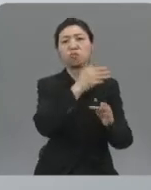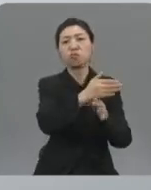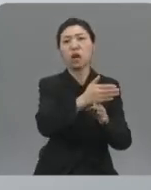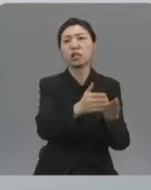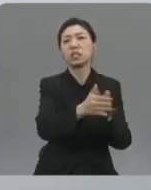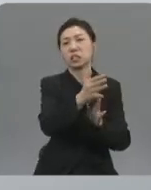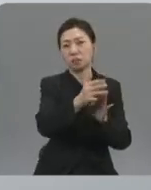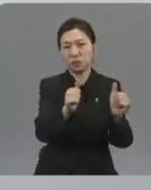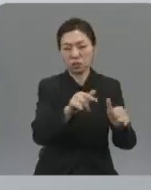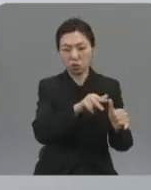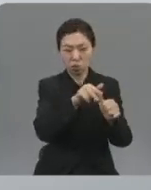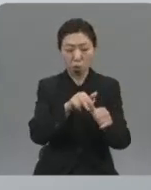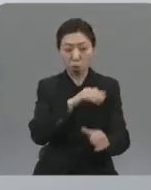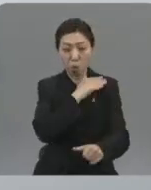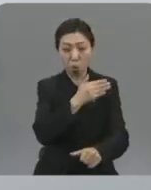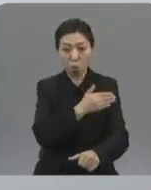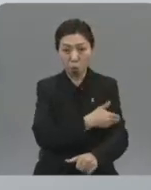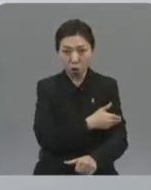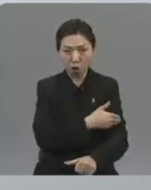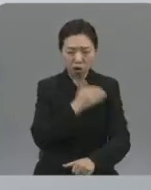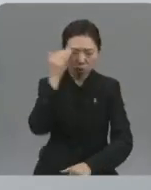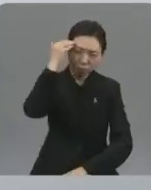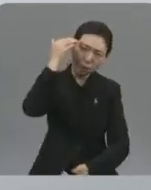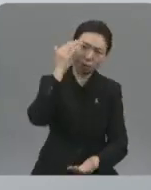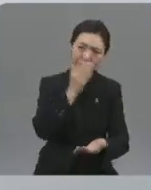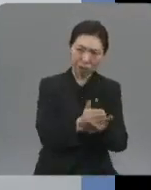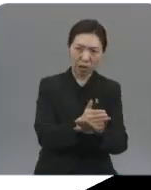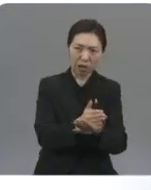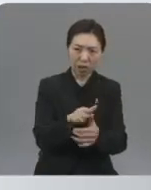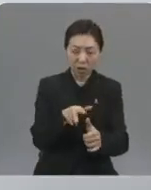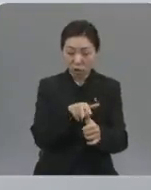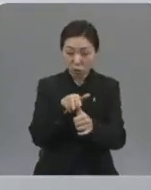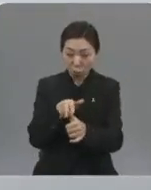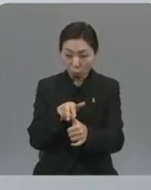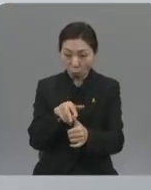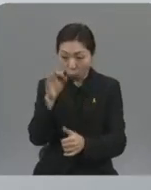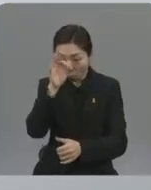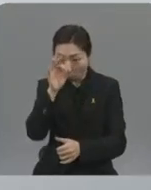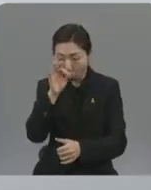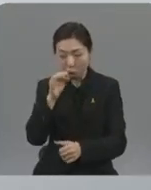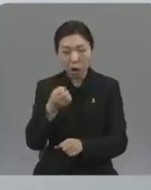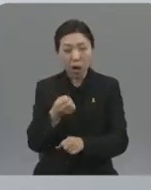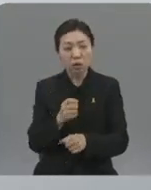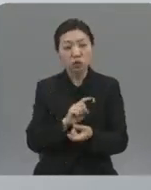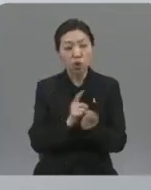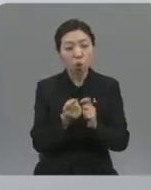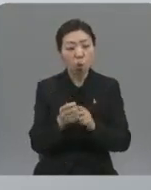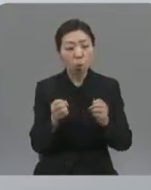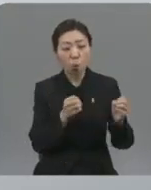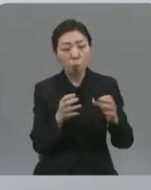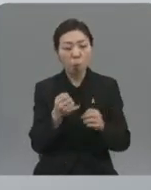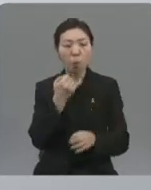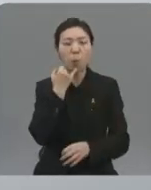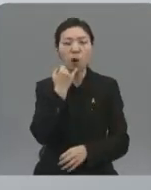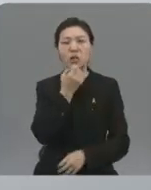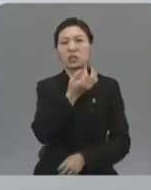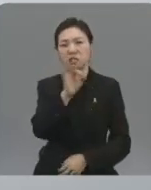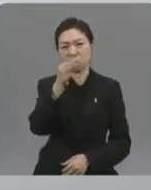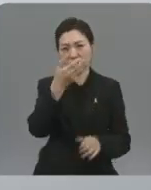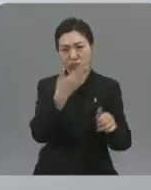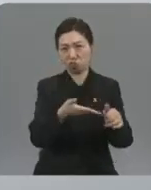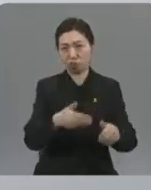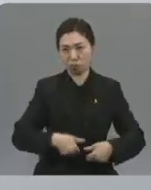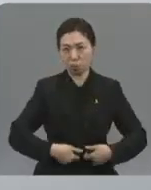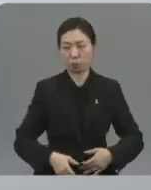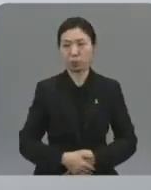luật này có nội dung quy định tuyên tử hình đối với người dân nào lan truyền văn hóa Hàn Quốc nghị quyết còn được bổ sung thêm nội dung mới trong điều khoản